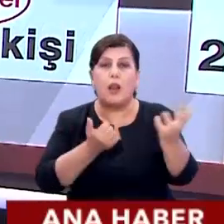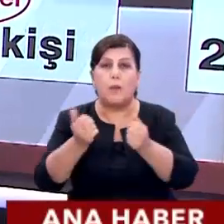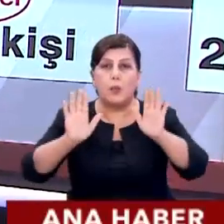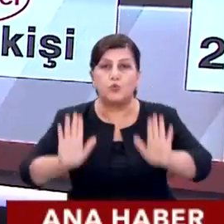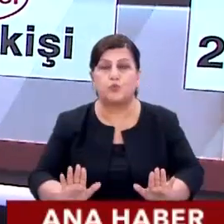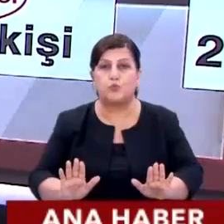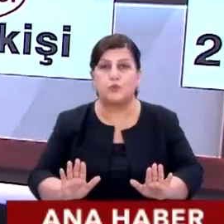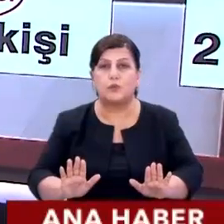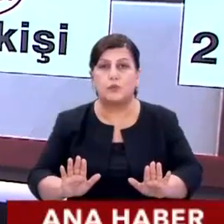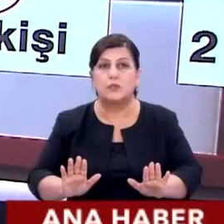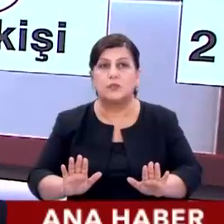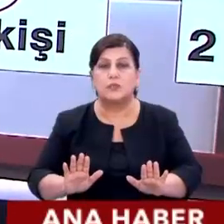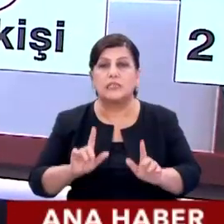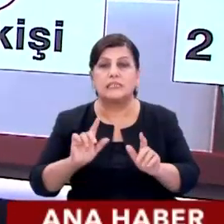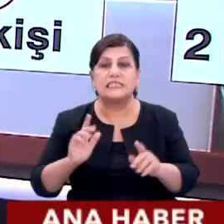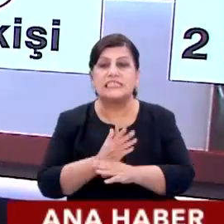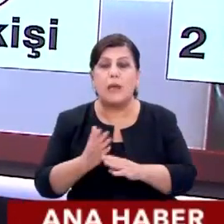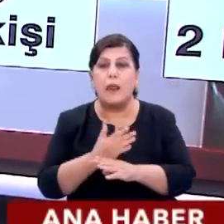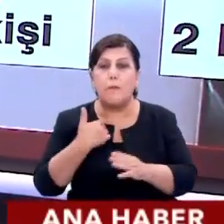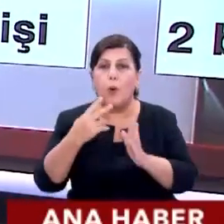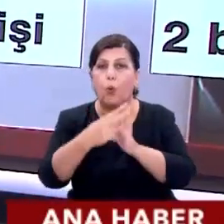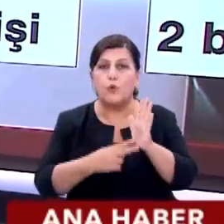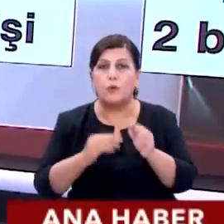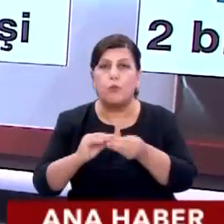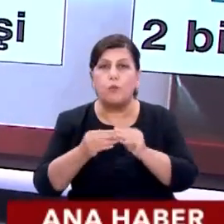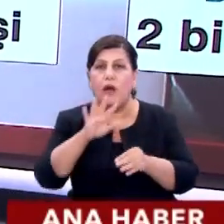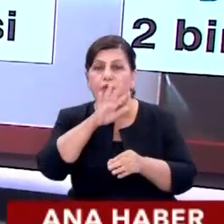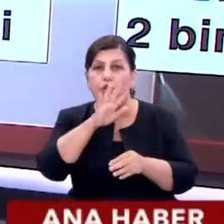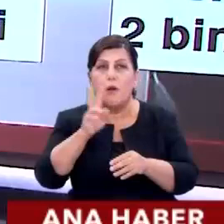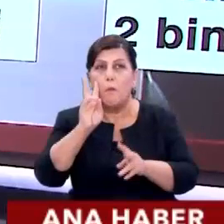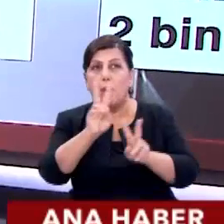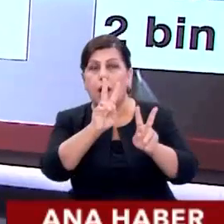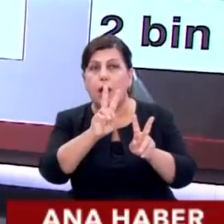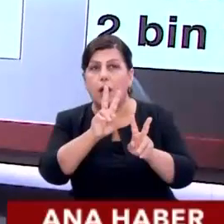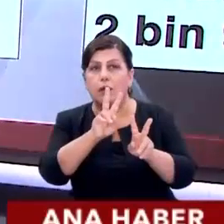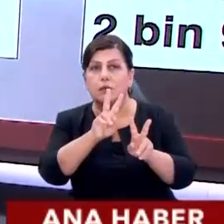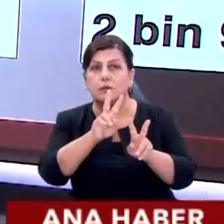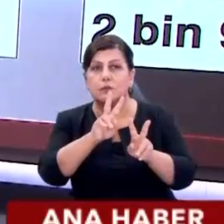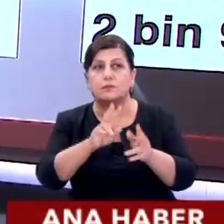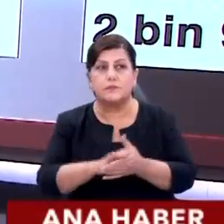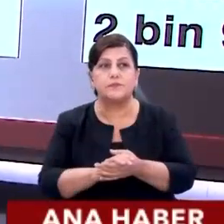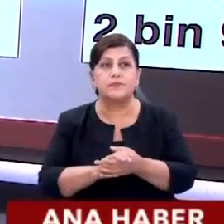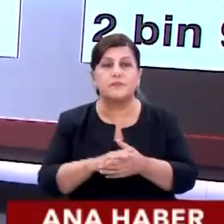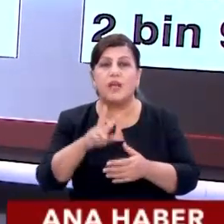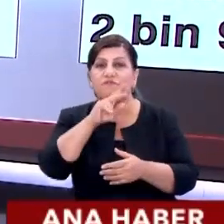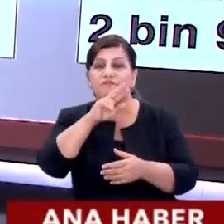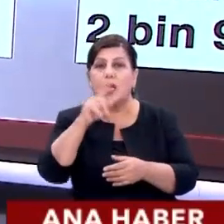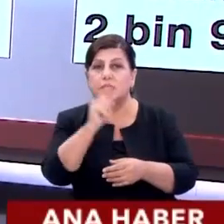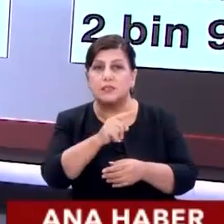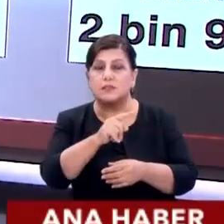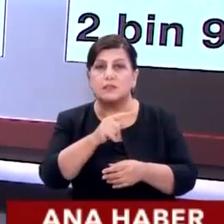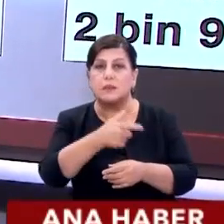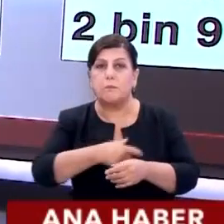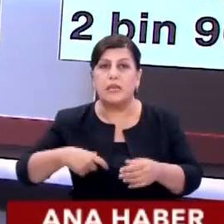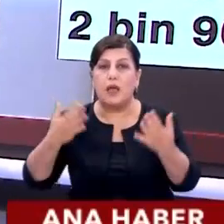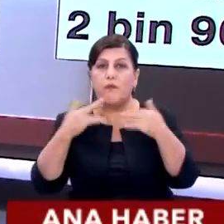durdurmuş durumda gerekçeleri okudunuz meselenin Avrupa'ya bakan yönüne Air France Fransa'nın milli